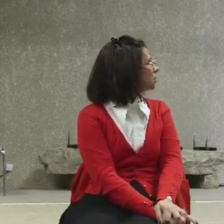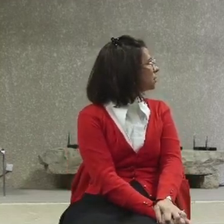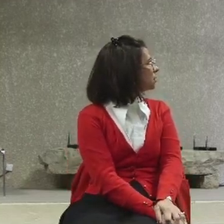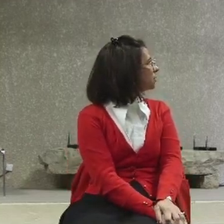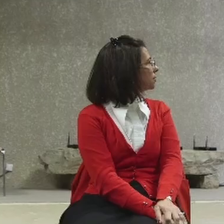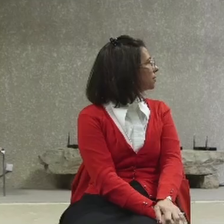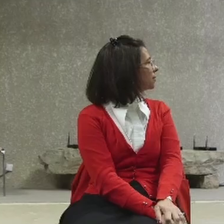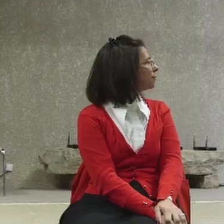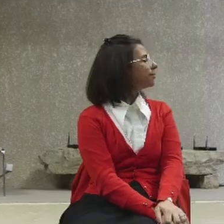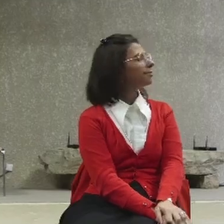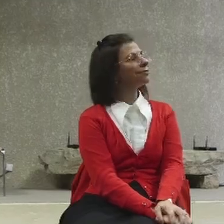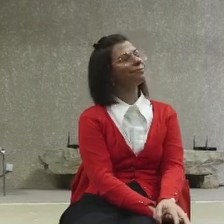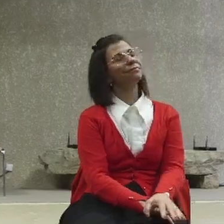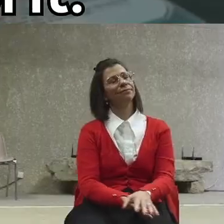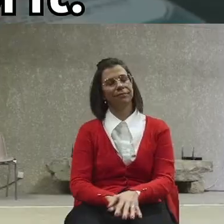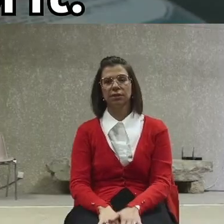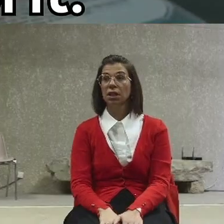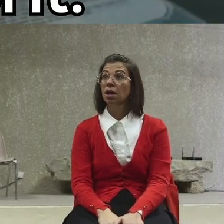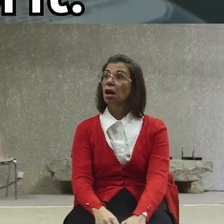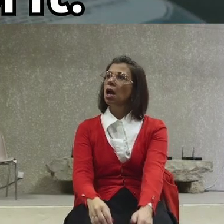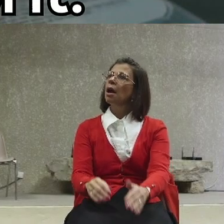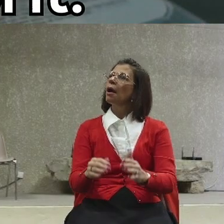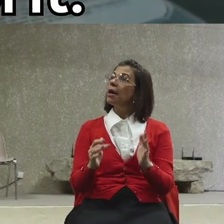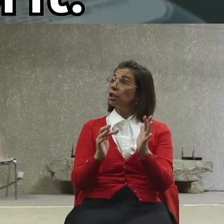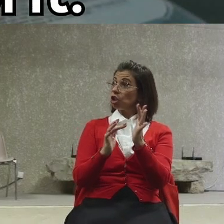vérité. C'est la réalité.